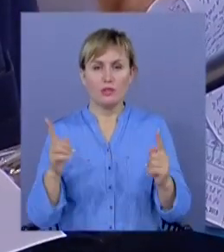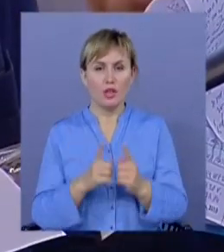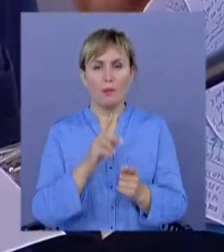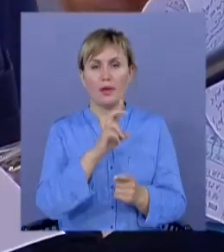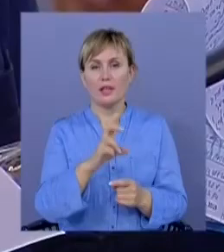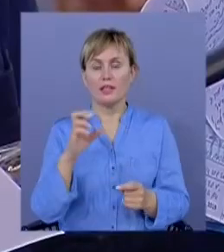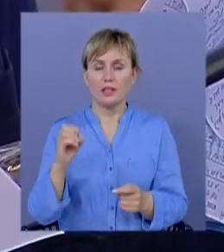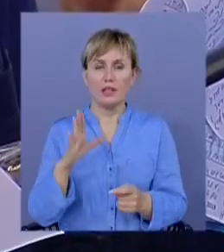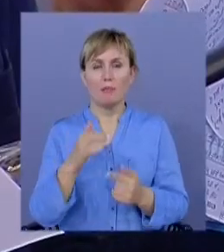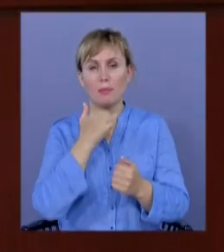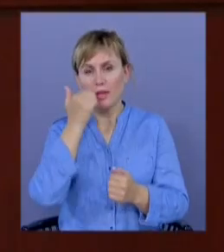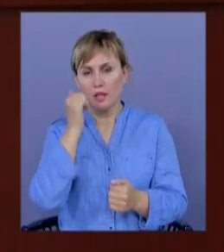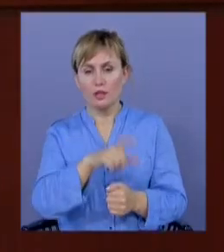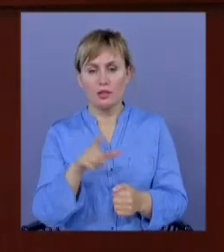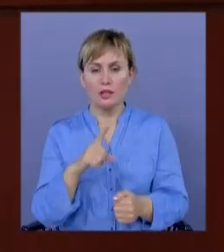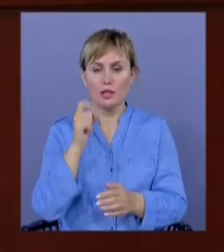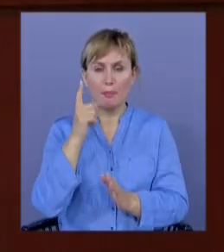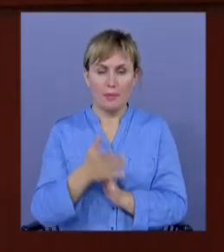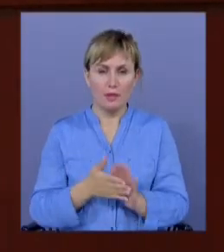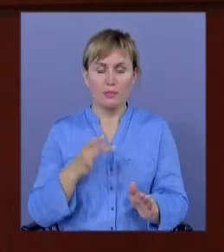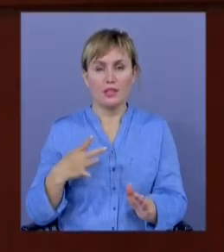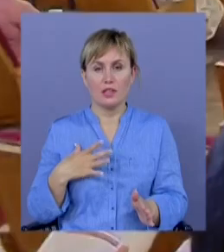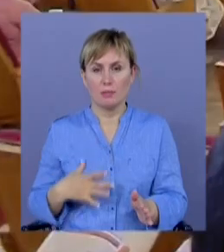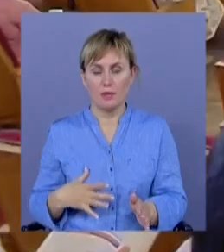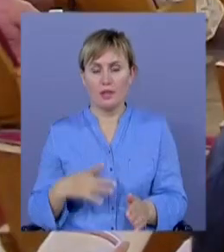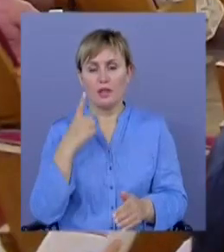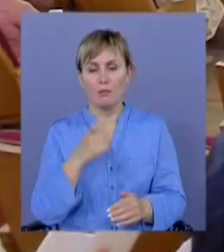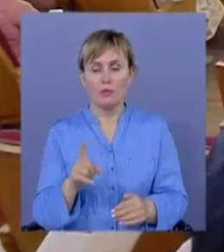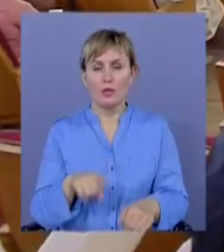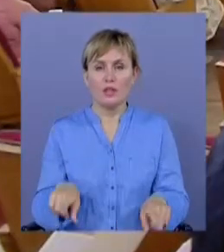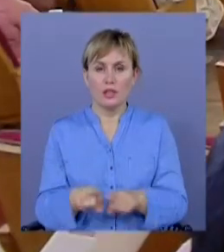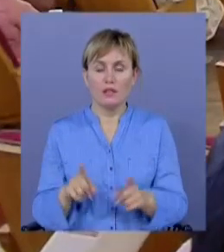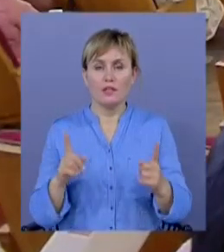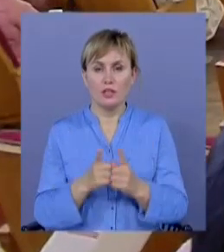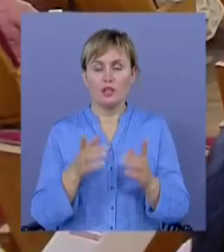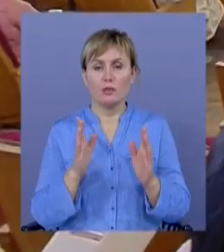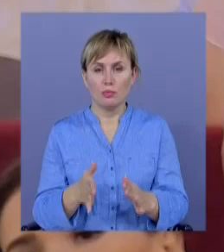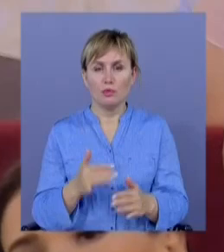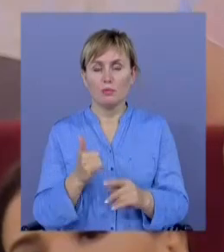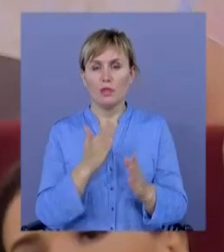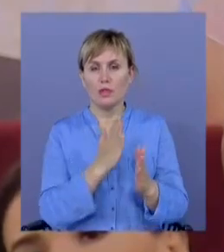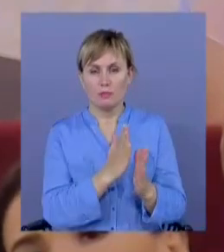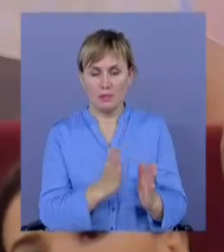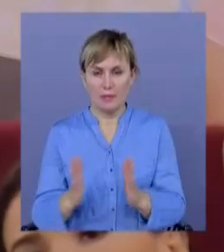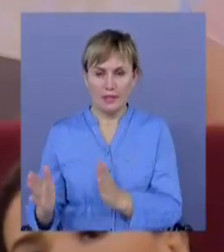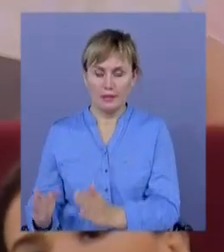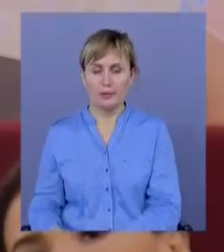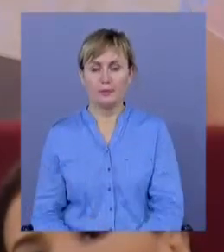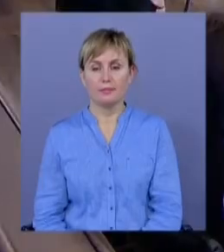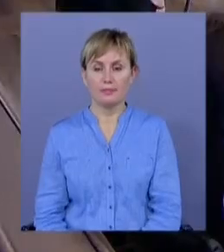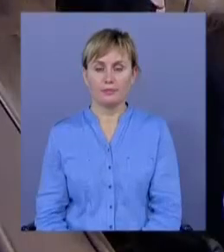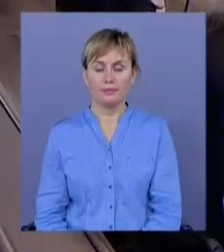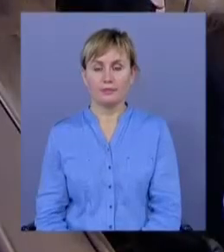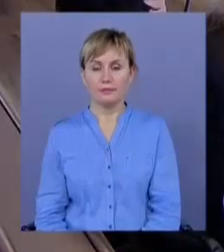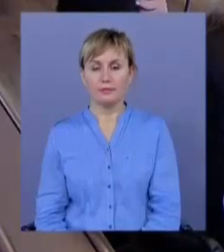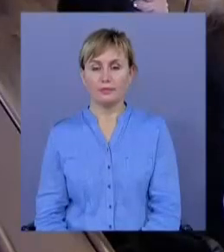Бахыджан Сагинтаев поблагодарил горожан за понимание и терпение, напомнив, что такие встречи будут носить системный характер. Алтыншаш Смагулова,